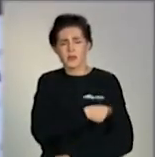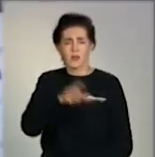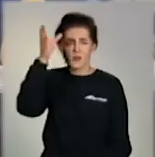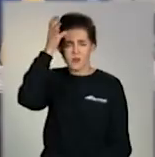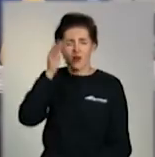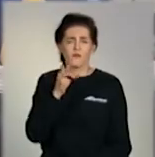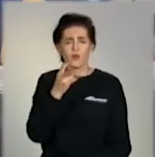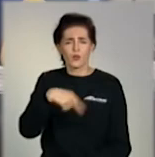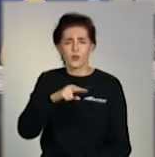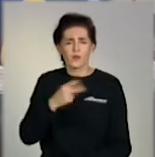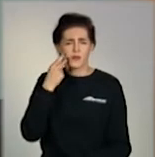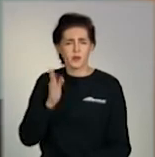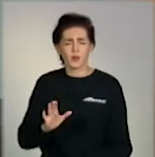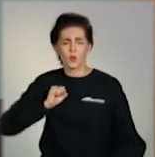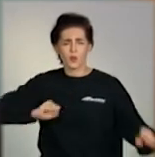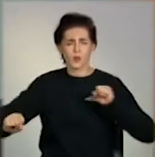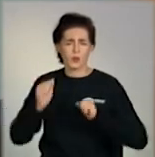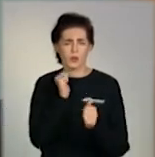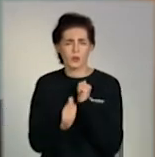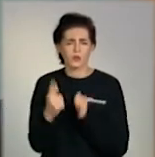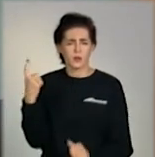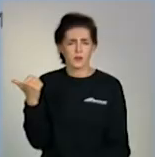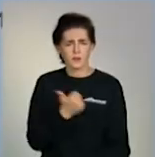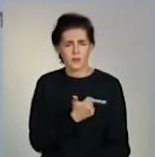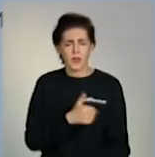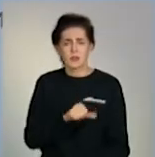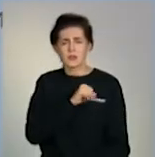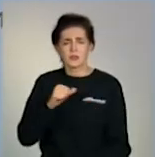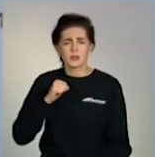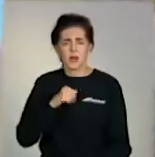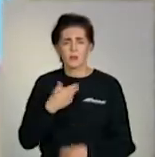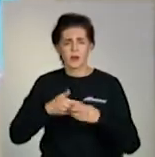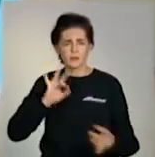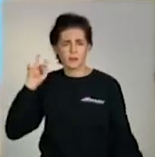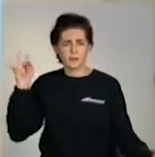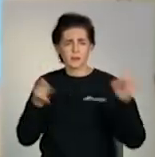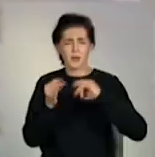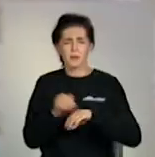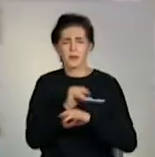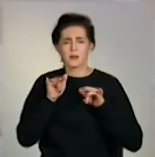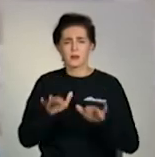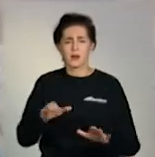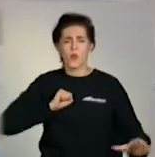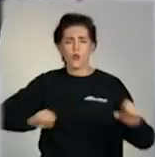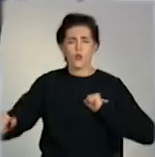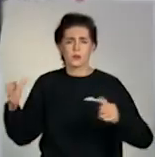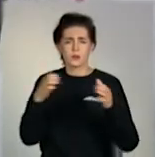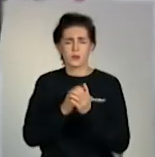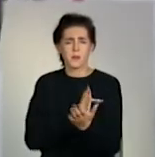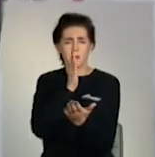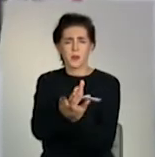фонд Рената Ахметова організовує щотижня. Засновник найвідомішої благодійної організації спрямував на боротьбу